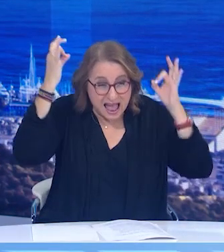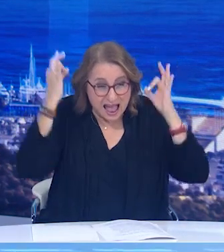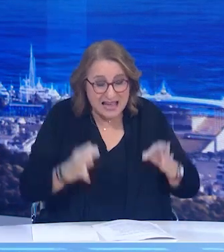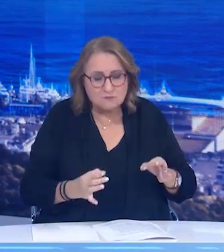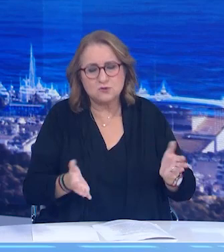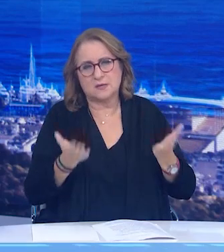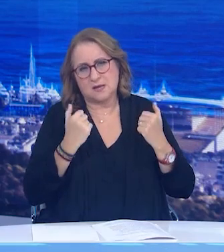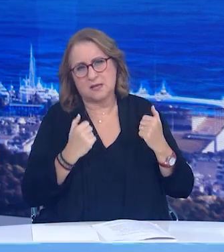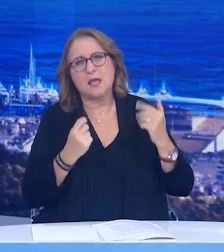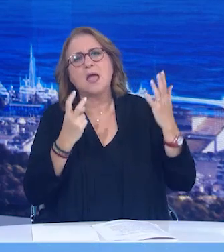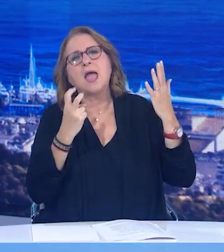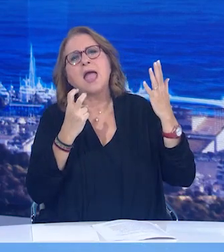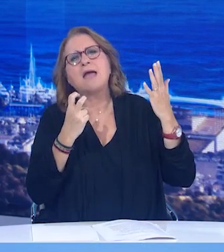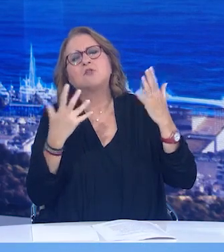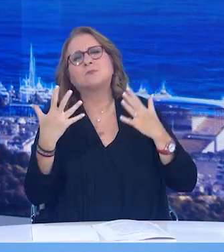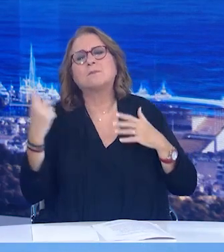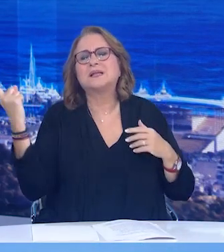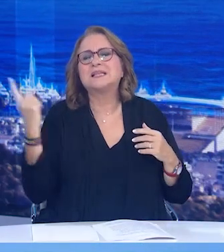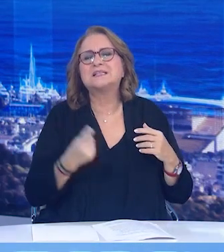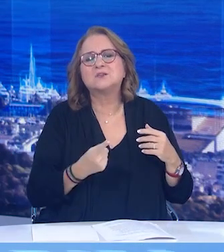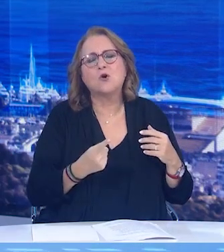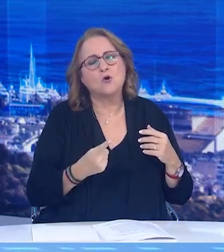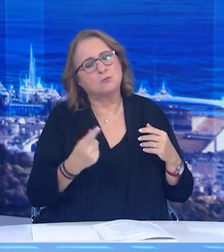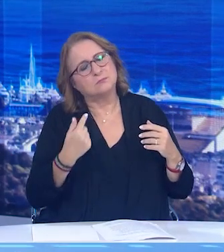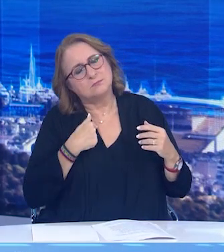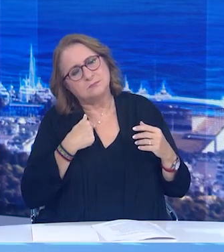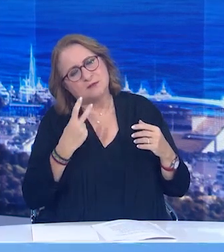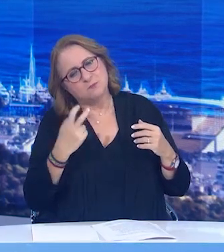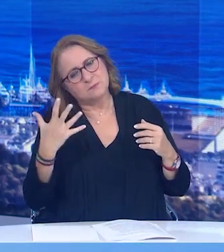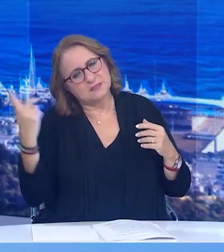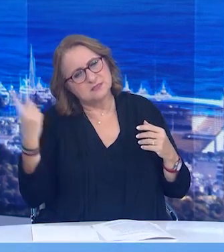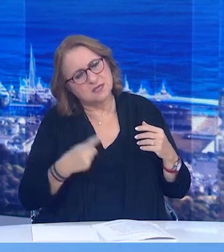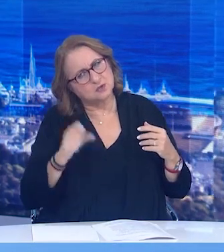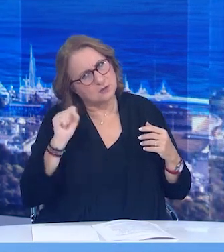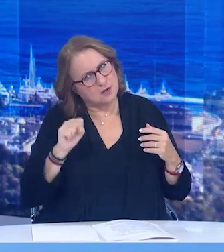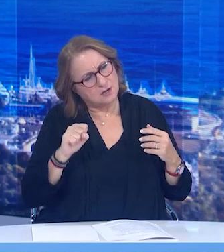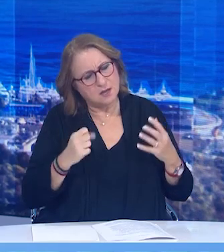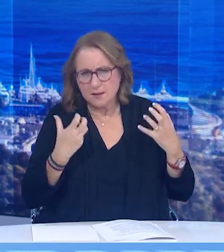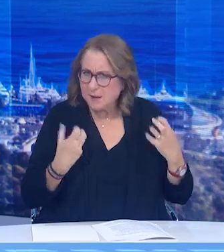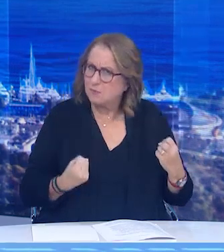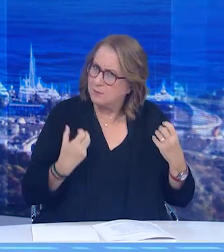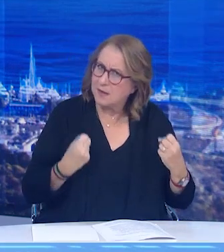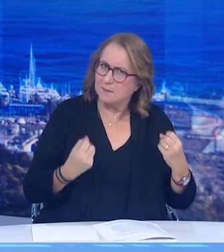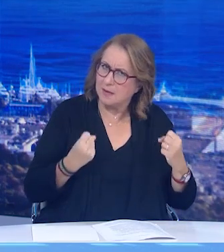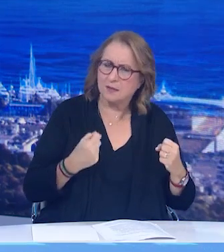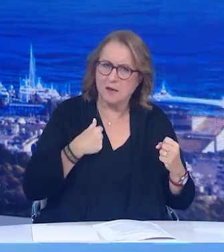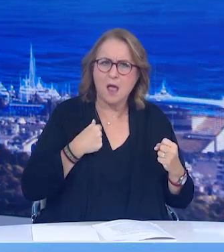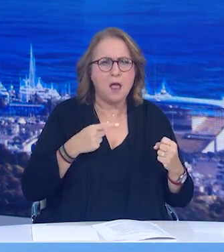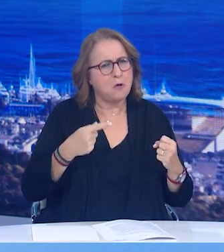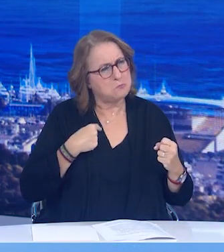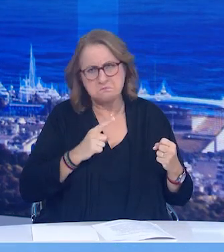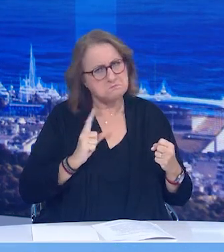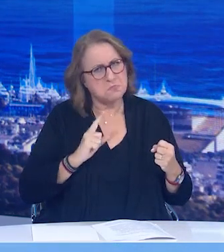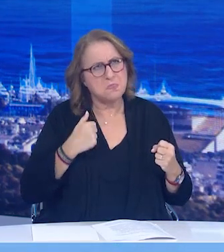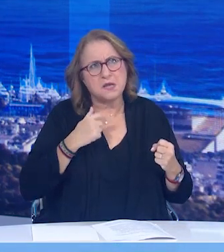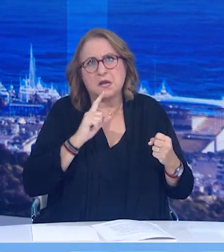περιοχές. Δεν το θεώρησα εγώ ότι υπάρχει. Ορίστε. Δεν θεώρησα εγώ, δεν είναι δική μου εκτίμηση. Ναι, ναι, όχι, λέω, σας λέω, η εκτίμηση δεν μου φαίνεται